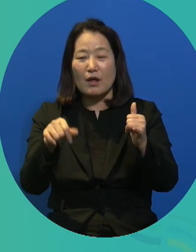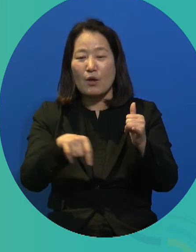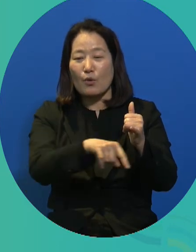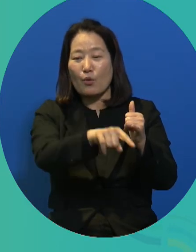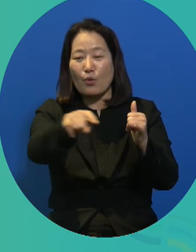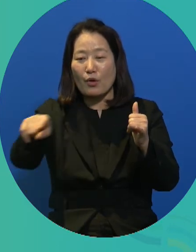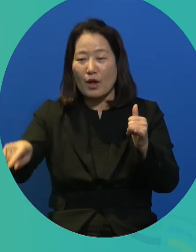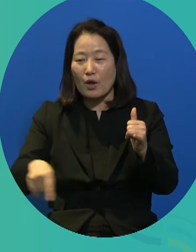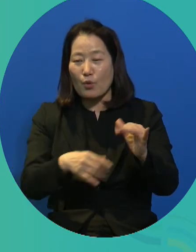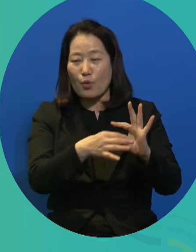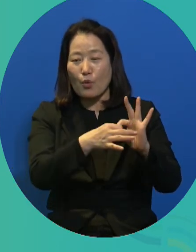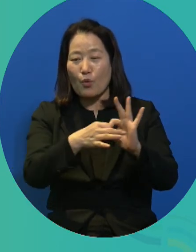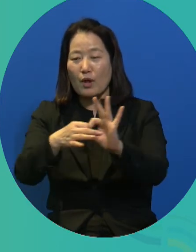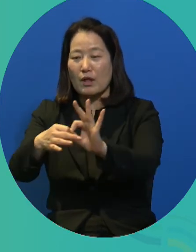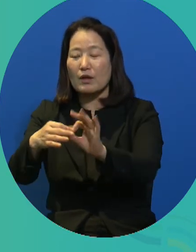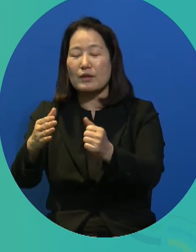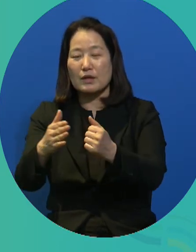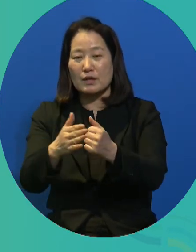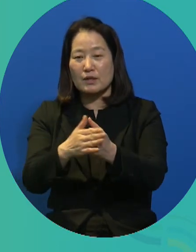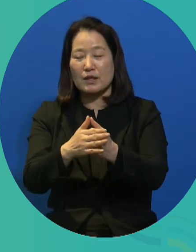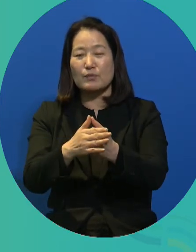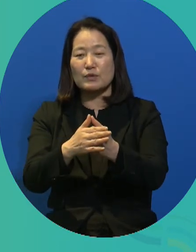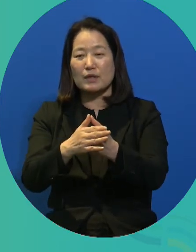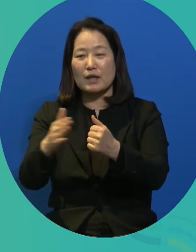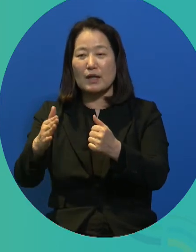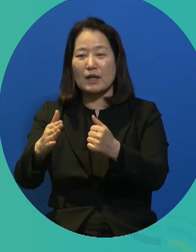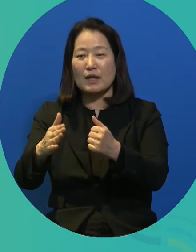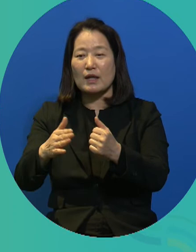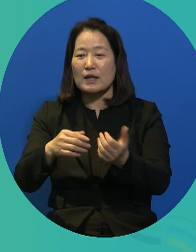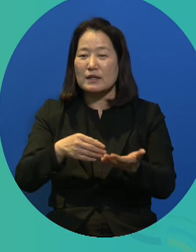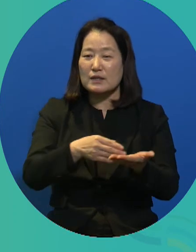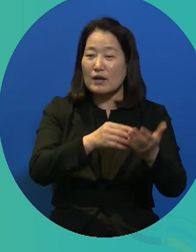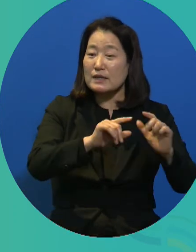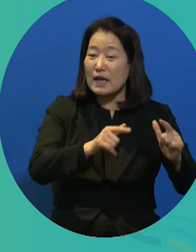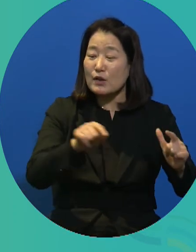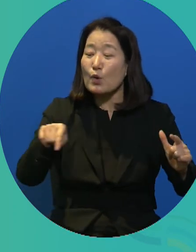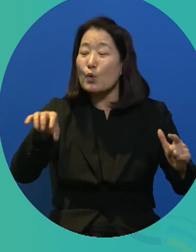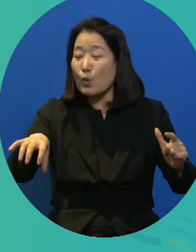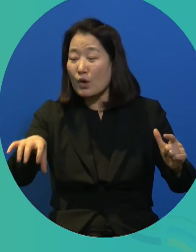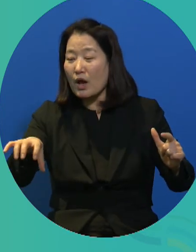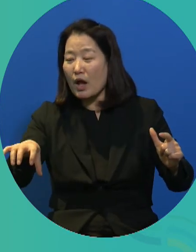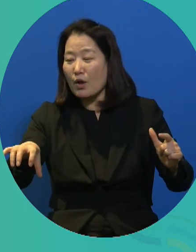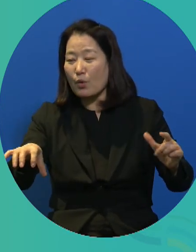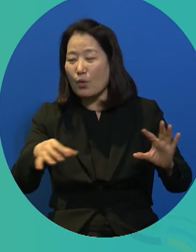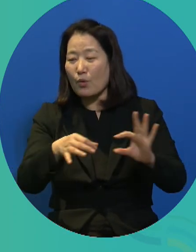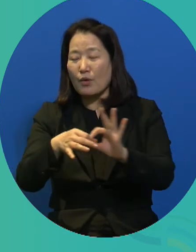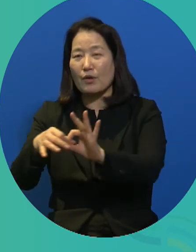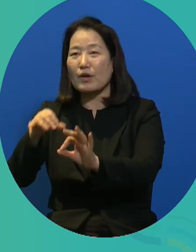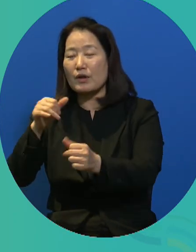너무 크기 때문에 피진정 기관이 관련한 절차를 지원하는 건 적절하지 않다고